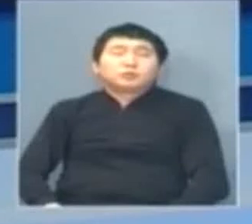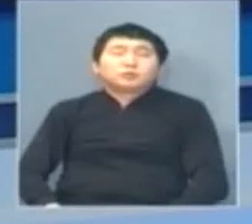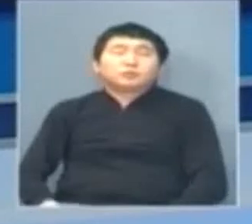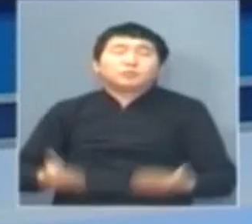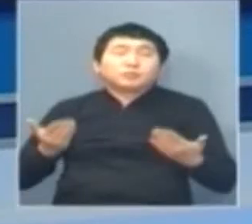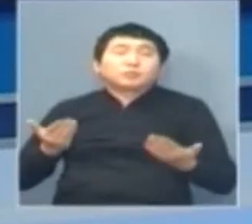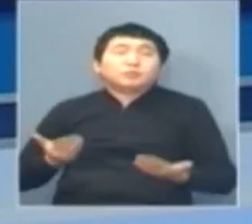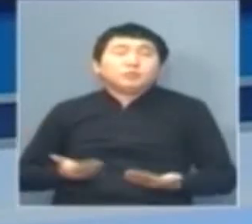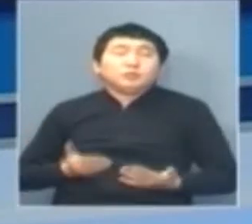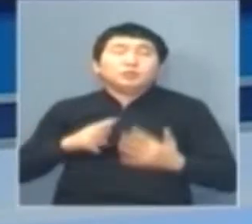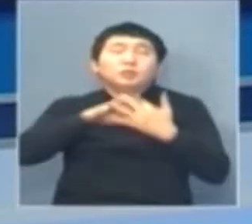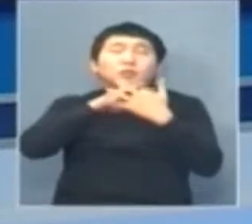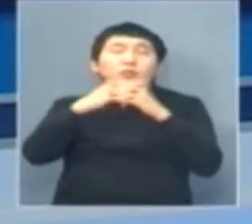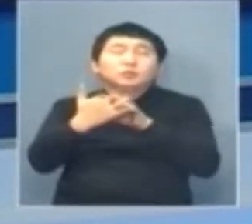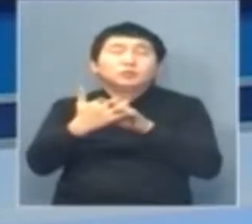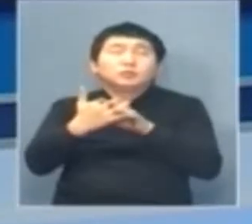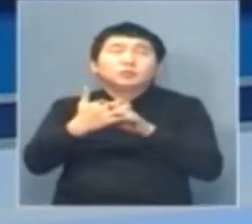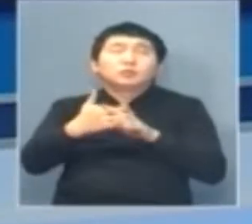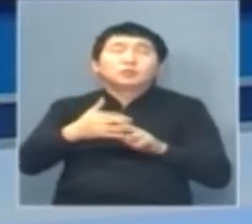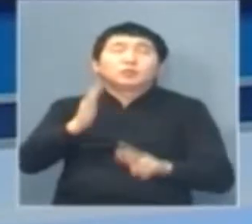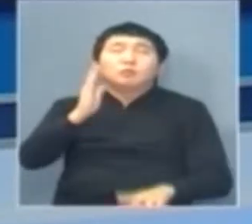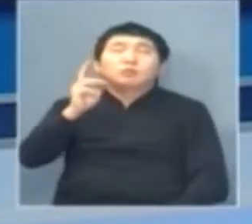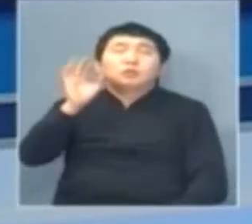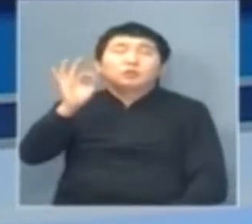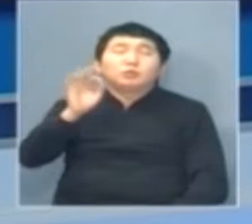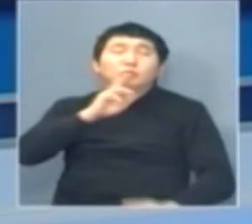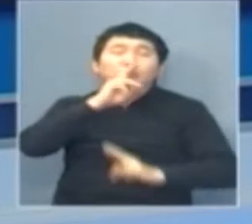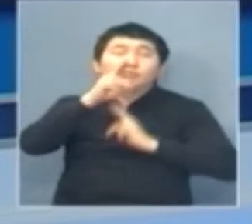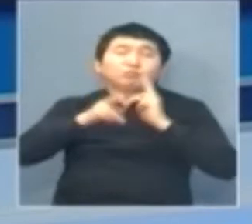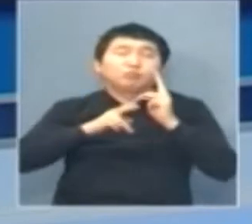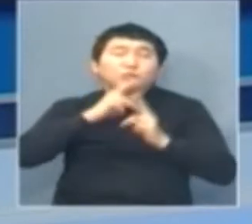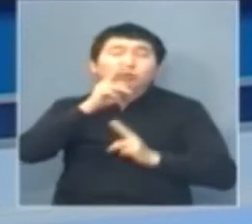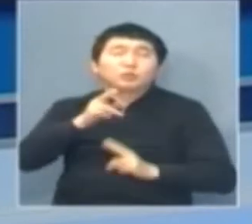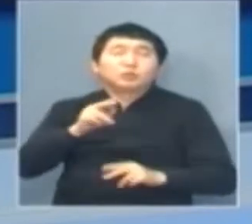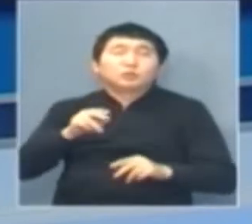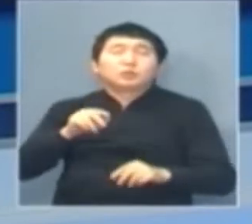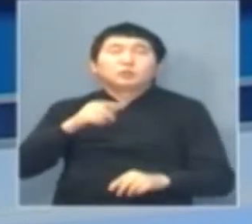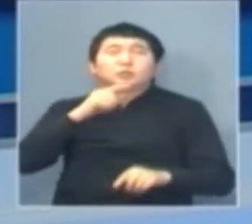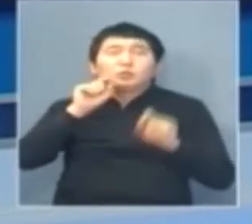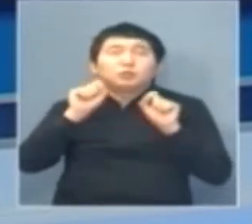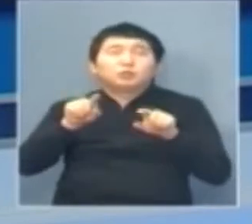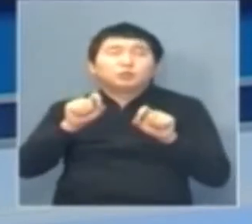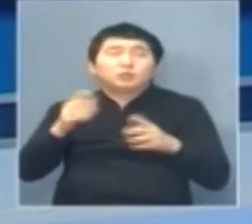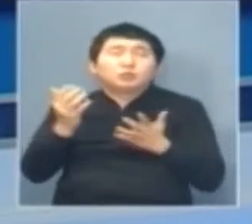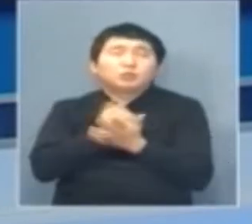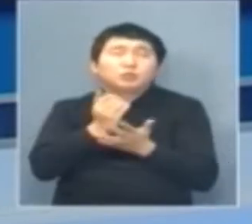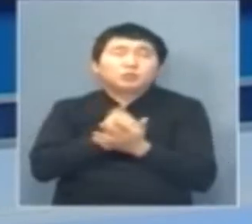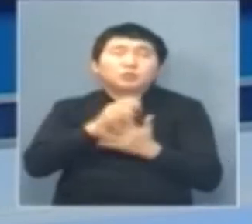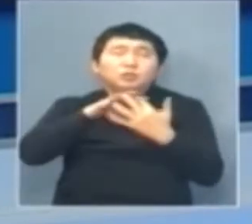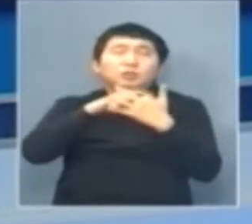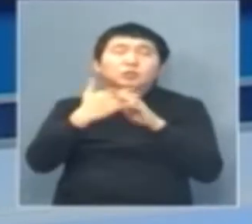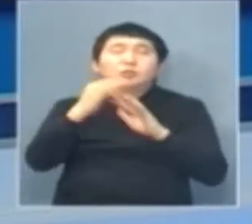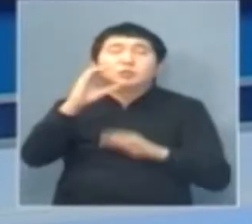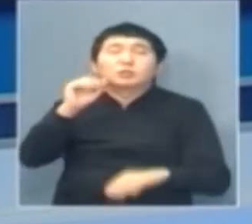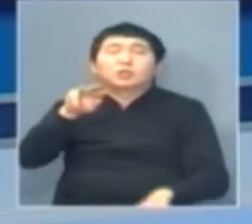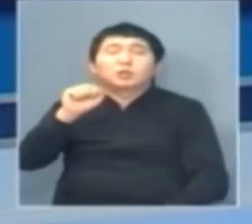Жители еще одного населенного пункта в Восточном Казахстане пожаловались на деятельность золотодобытчиков. В селе Самар Кукпектинского района люди